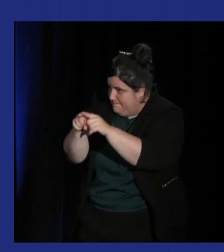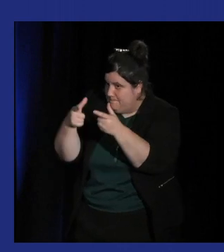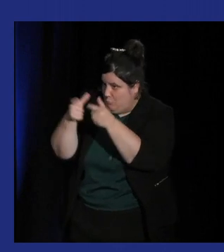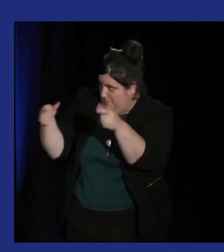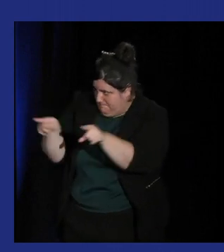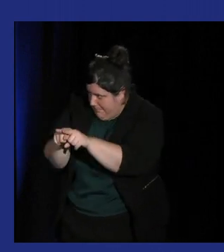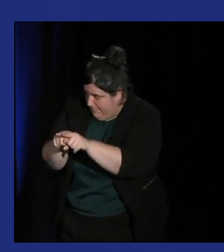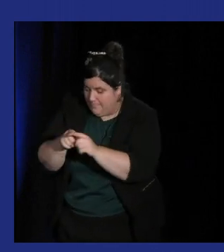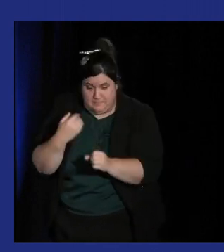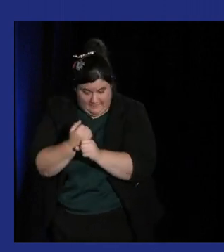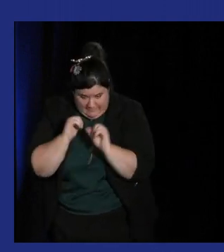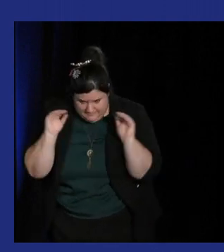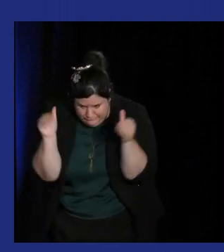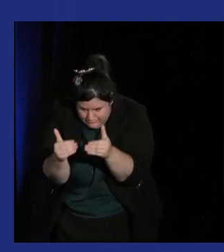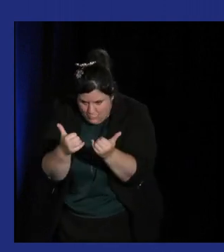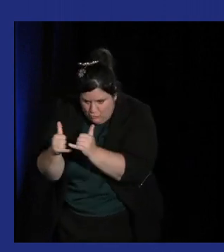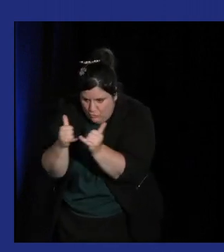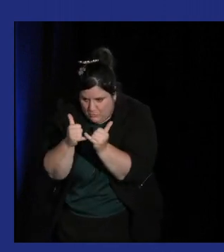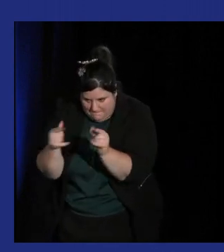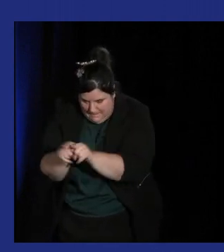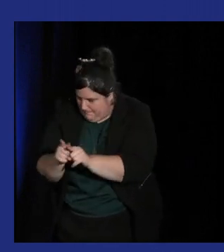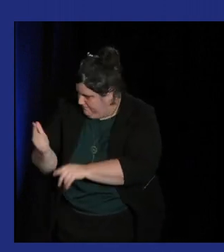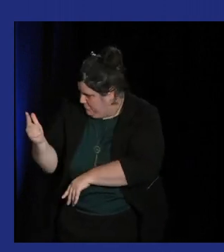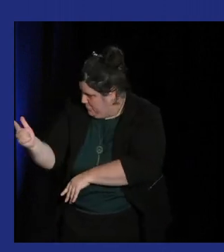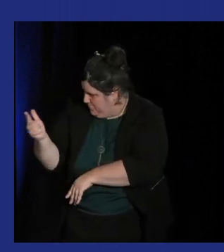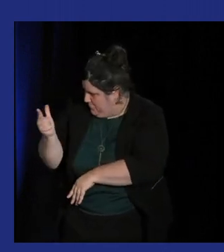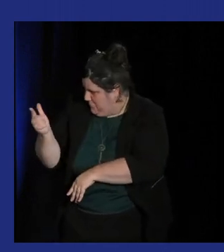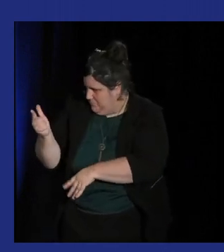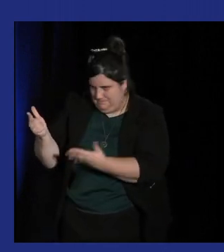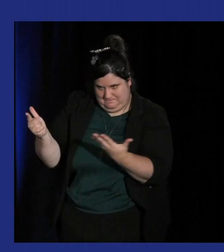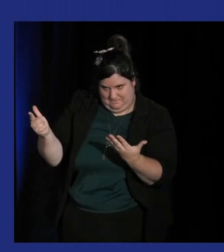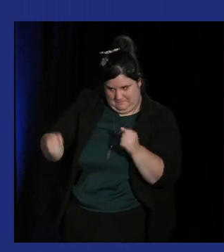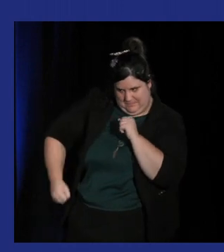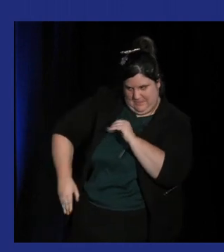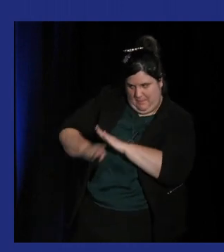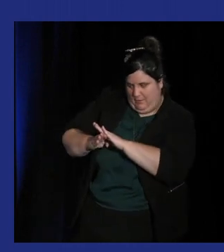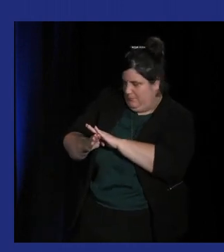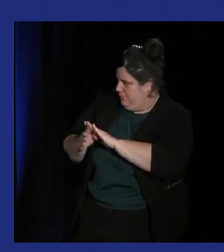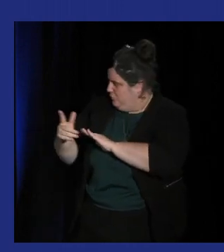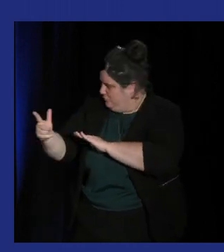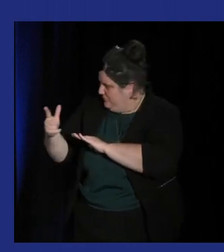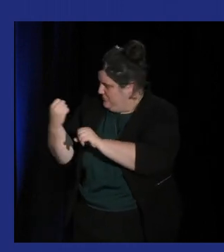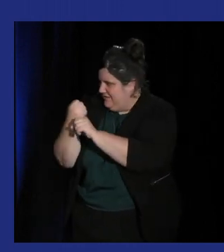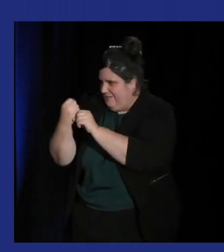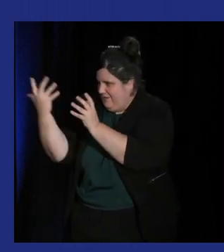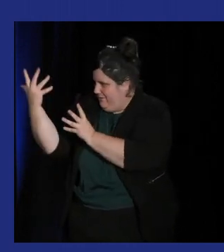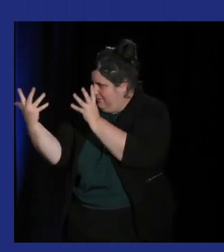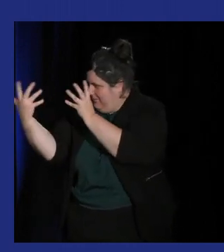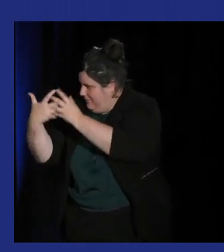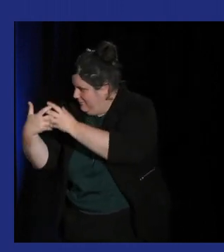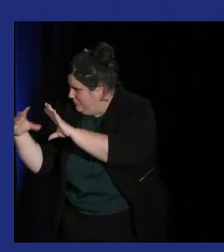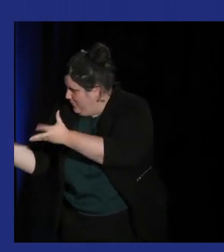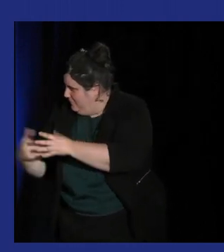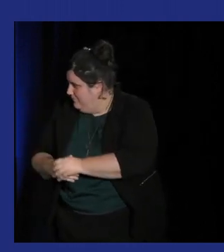sur le même jeu d'après vous quel serait vos premiers échanges comment se passeraient la collaboration entre